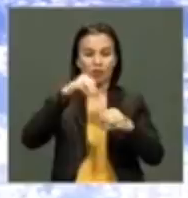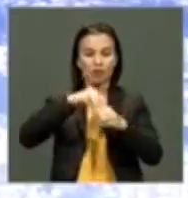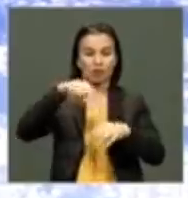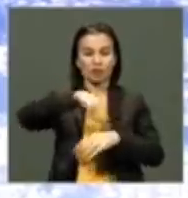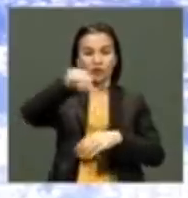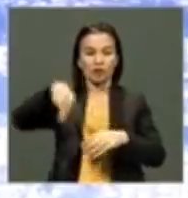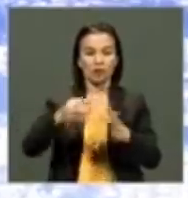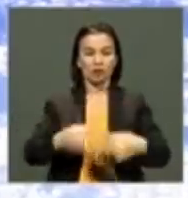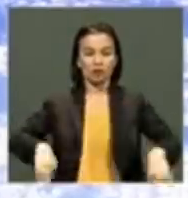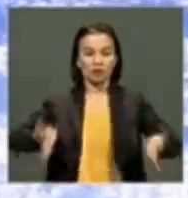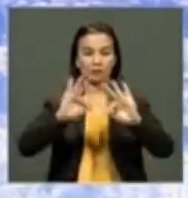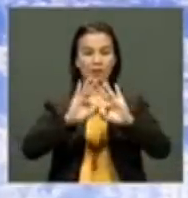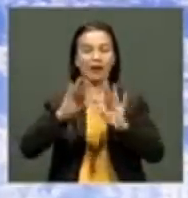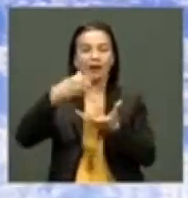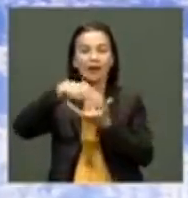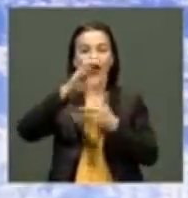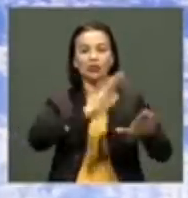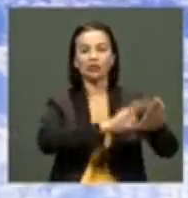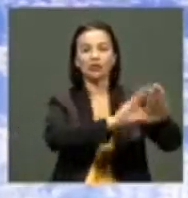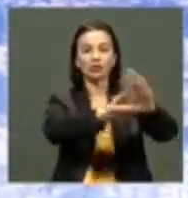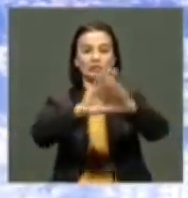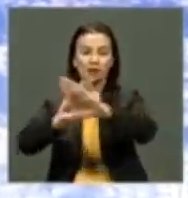คะเดี๋ยวแต่ตอนนี้จริงที่น่าสนใจแล้วก็เป็นที่จับตามองมากที่สุดคงจะเป็นเรื่องของความผิดพลาดเชิงการบริหารที่อนุญาตให้ทูตต่างชาติเดินทางเข้ามายังประเทศไทยโดยไม่กักโรคไปฟังการแถลงการณ์และผมสิ่งที่ผมเตือนไว้ตอนนี้กำลังเดือดร้อนกันใหญ่ไปทั้งประเทศวันนี้ครับจะเริ่มต้นด้วยการรายงานเรื่องที่สำคัญนะครับตัวเลขแล้วก็ยังมีการรายงานที่เราเชื่อมโยงกับผู้ที่นำเชื้อเข้ามาในประเทศเราขอให้รับฟังรายงานที่จะเกิดขึ้นนะครับว่าเอ่อเชื่อมโยงไปกับทางจังหวัดระยองแล้วก็ทางทางผู้ที่อยู่ที่กรุงเทพฯด้วยนะครับเป็นเรื่องสำคัญ2